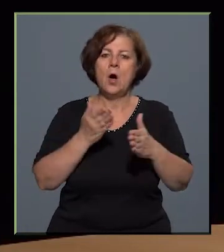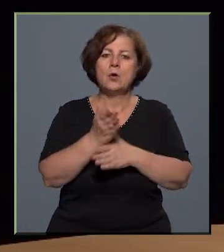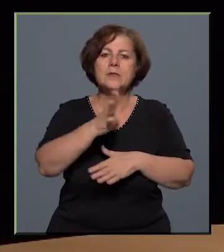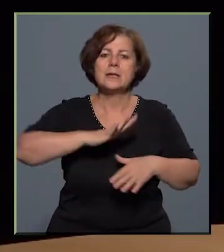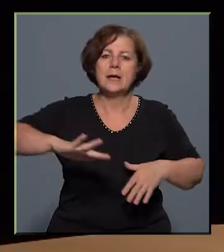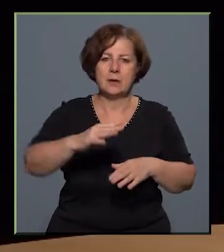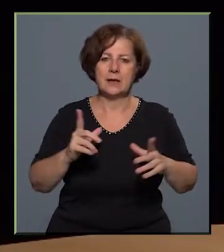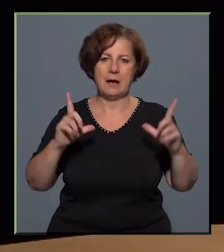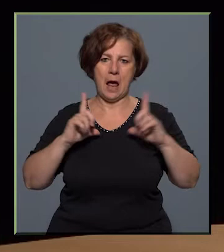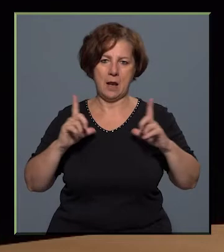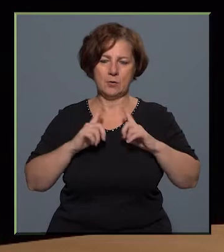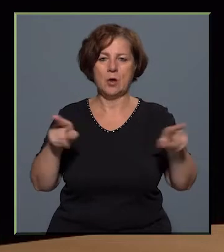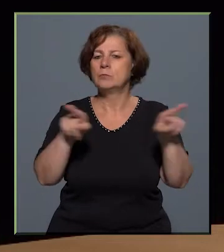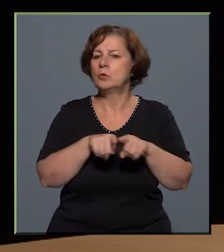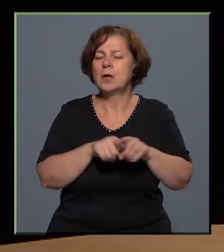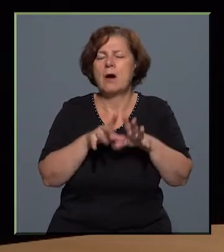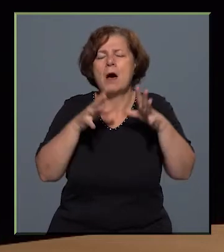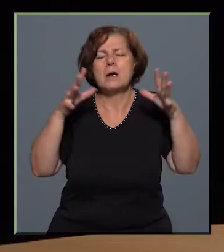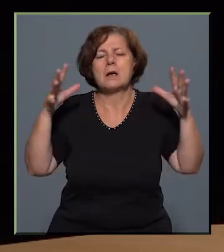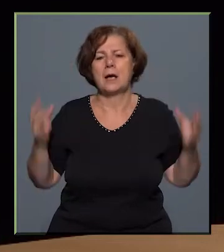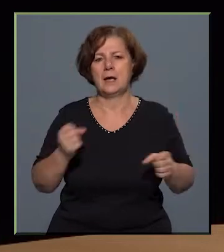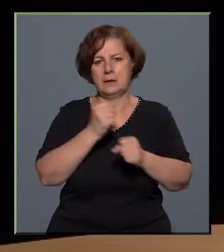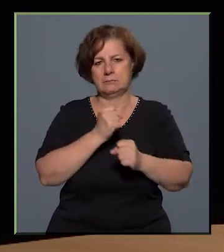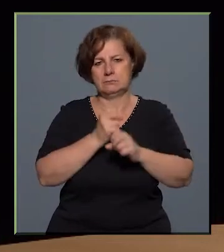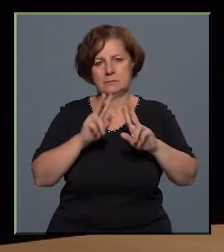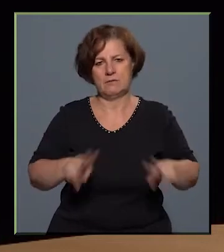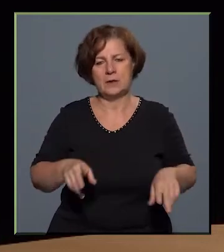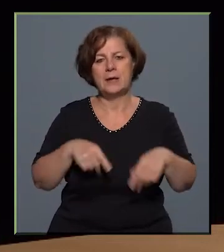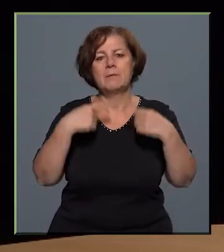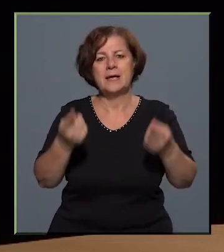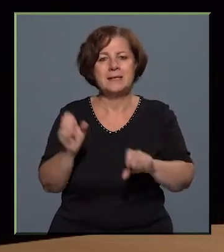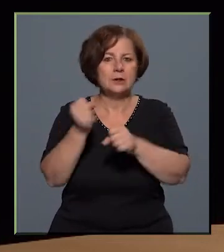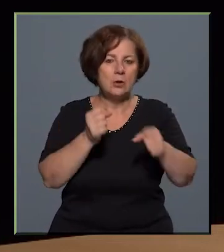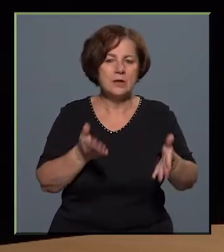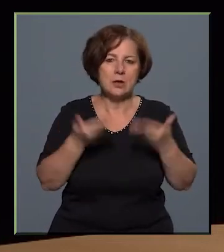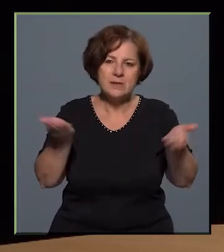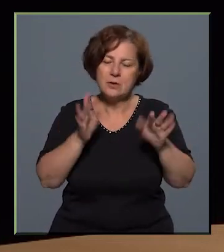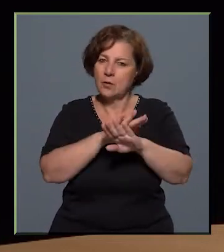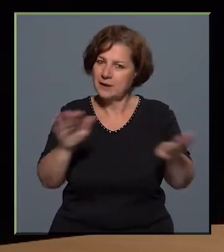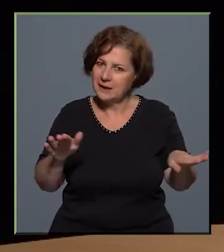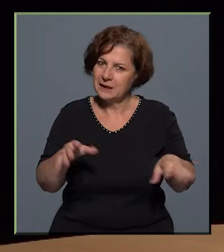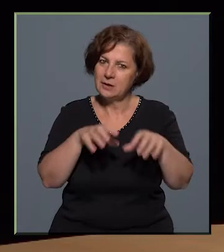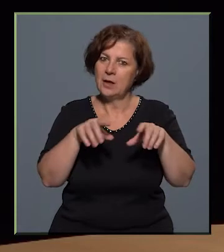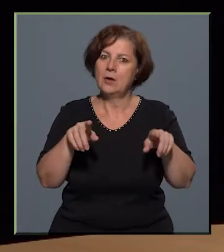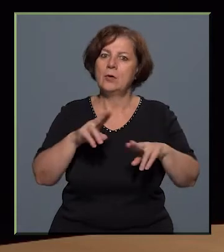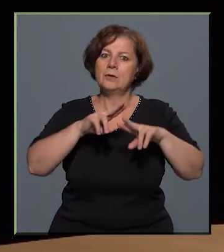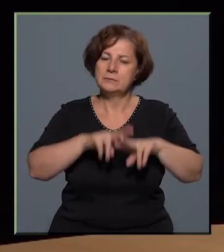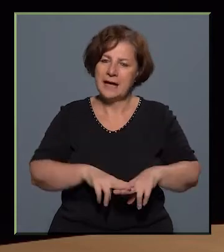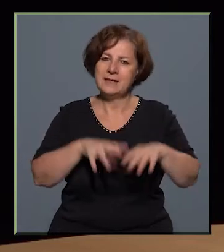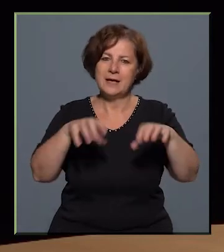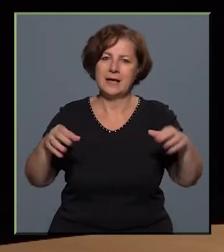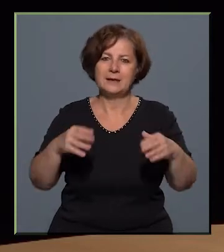közlekedésének az állapota, ugyanakkor rengeteg teendőnk van, éppen ezért takarítunk, és arra biztatok mindenkit, hogy tegyen rendet